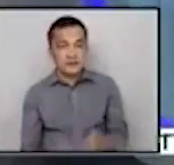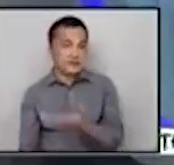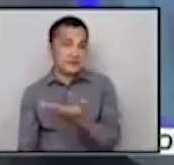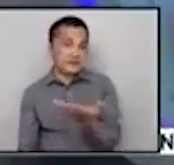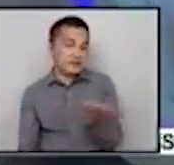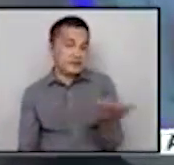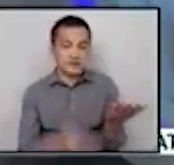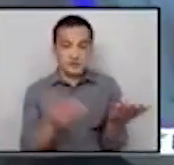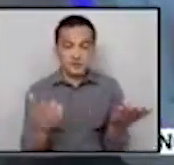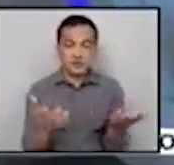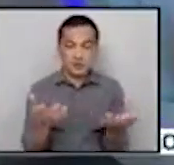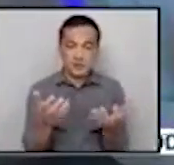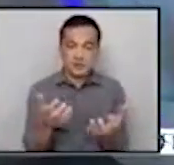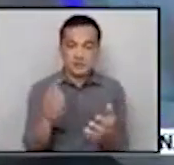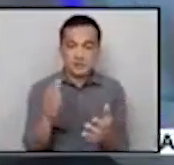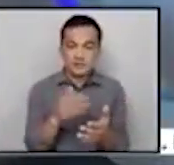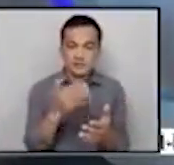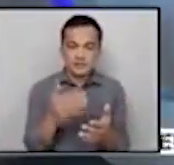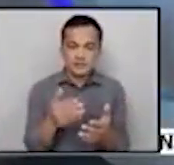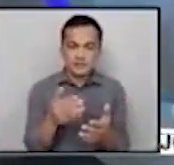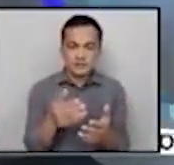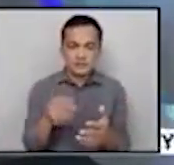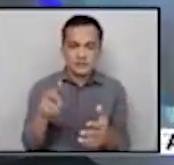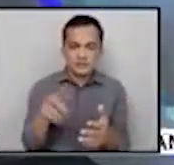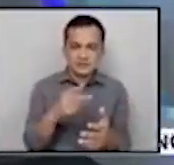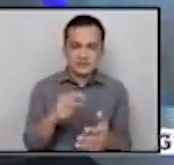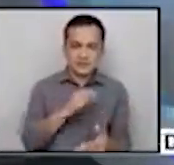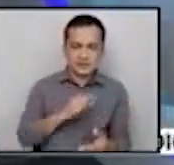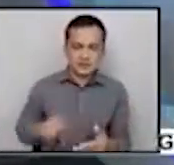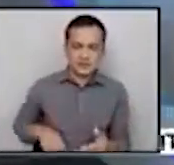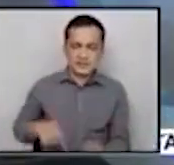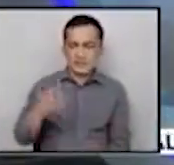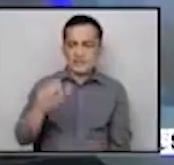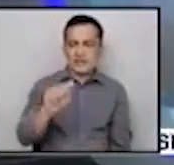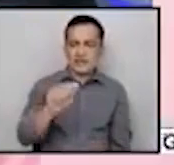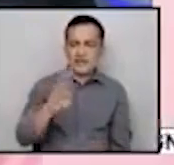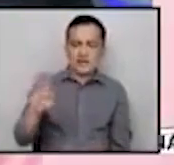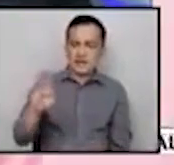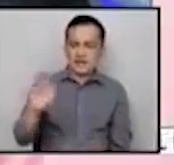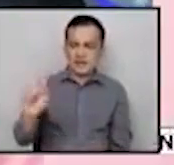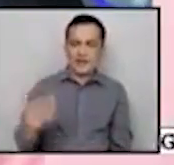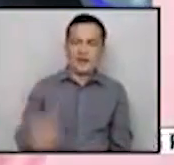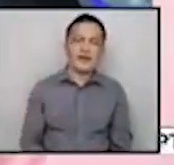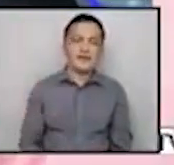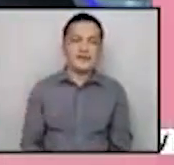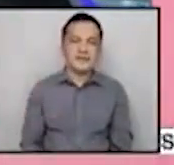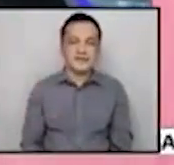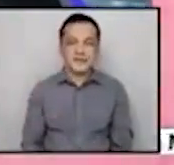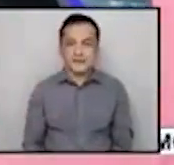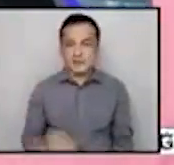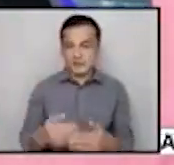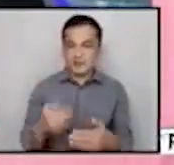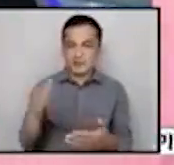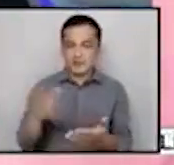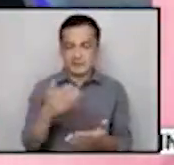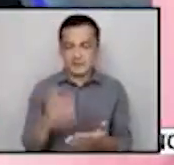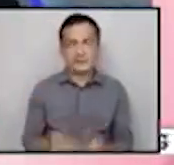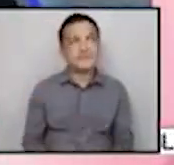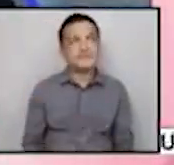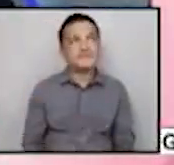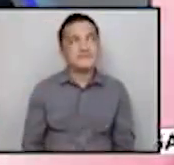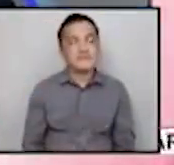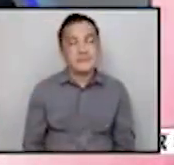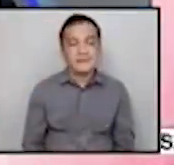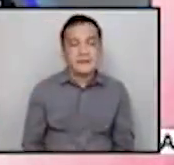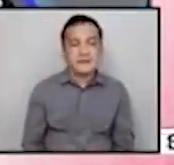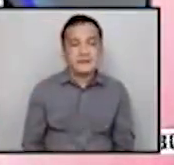would like to sing Dancing Queen by ABBA. Wow. Okay, pero bago mag-perform si GJ, ano? Bago ka po mag-perform, saan